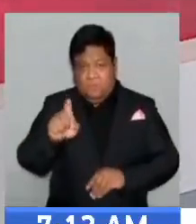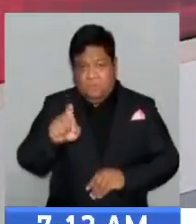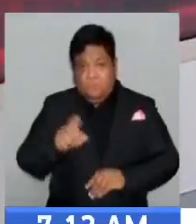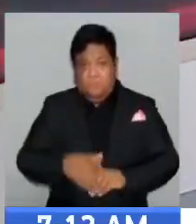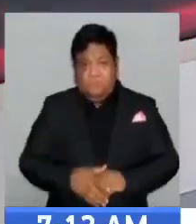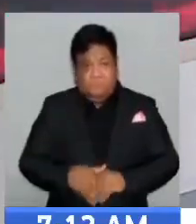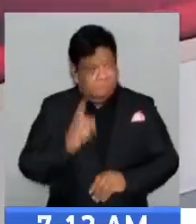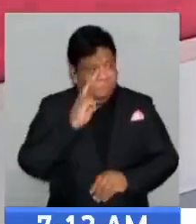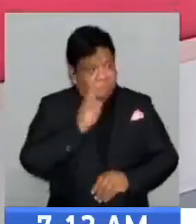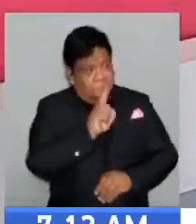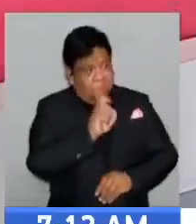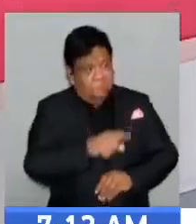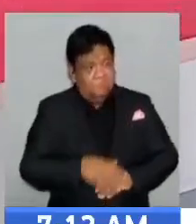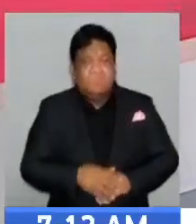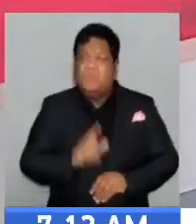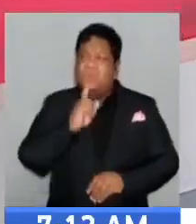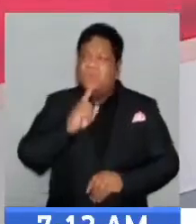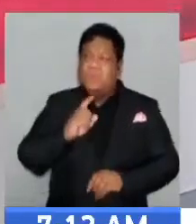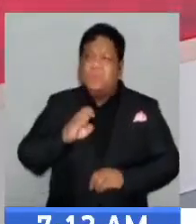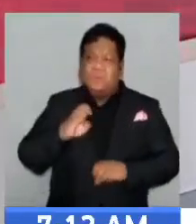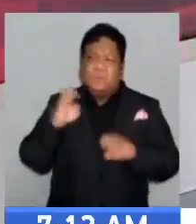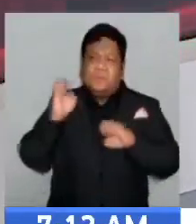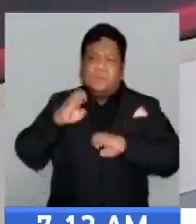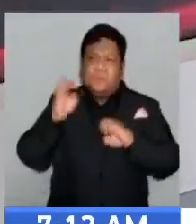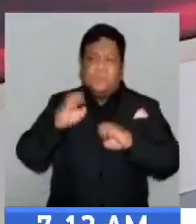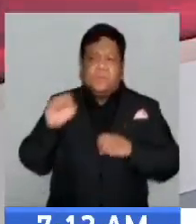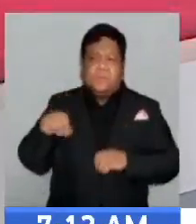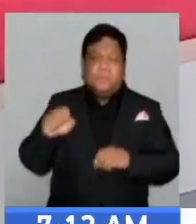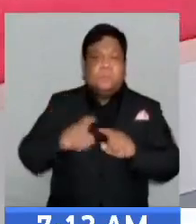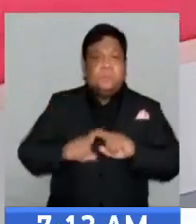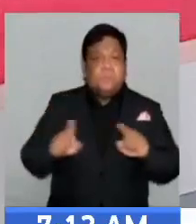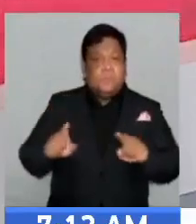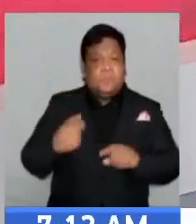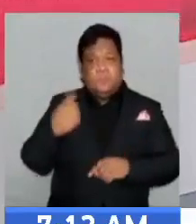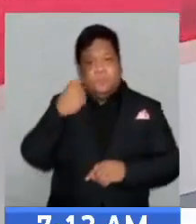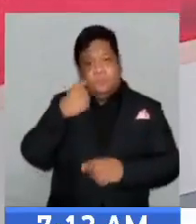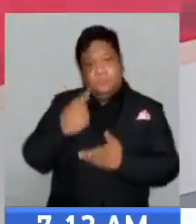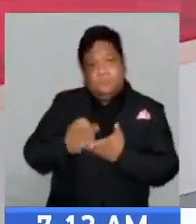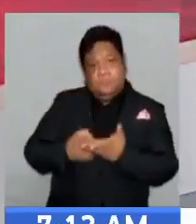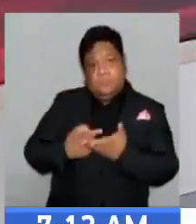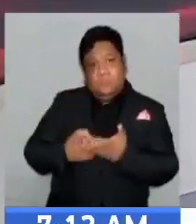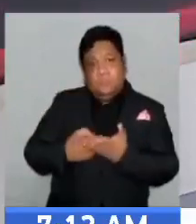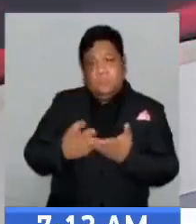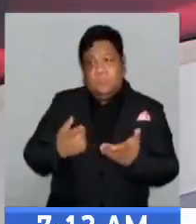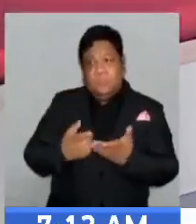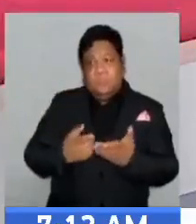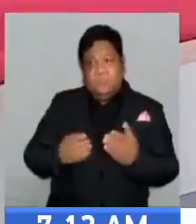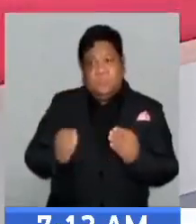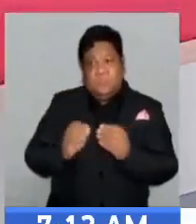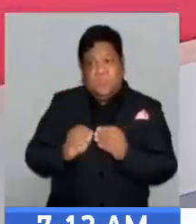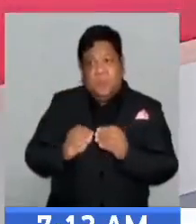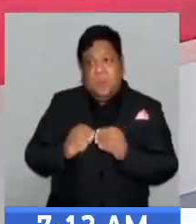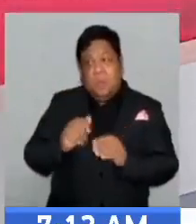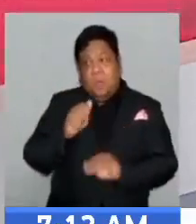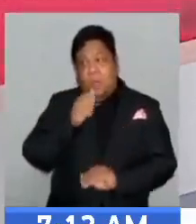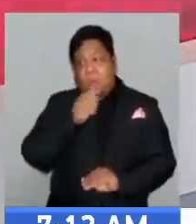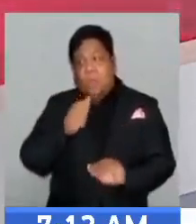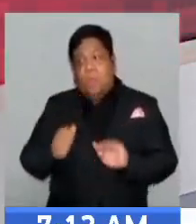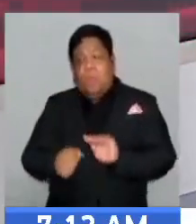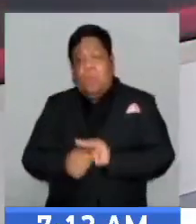na knee-jerk reaction. Eh, no? Mm-hmm. Pero napag-usapan nga natin kanina, hindi ba lalo silang mag-underground pag pinagbawal mo? Baka